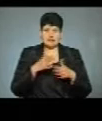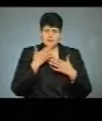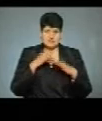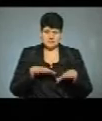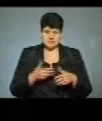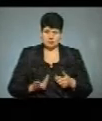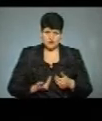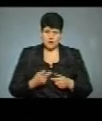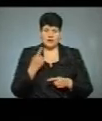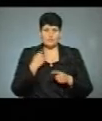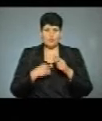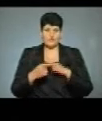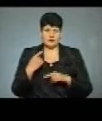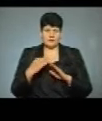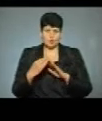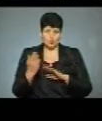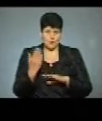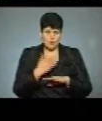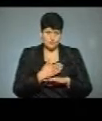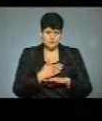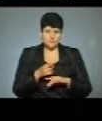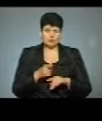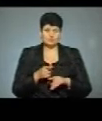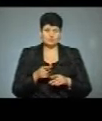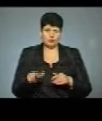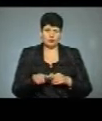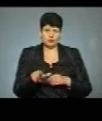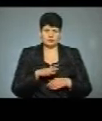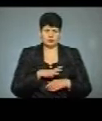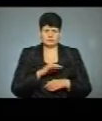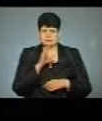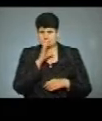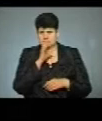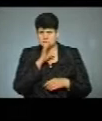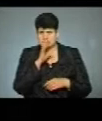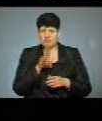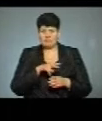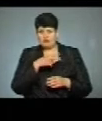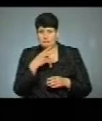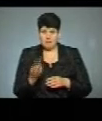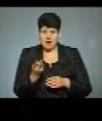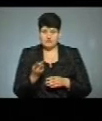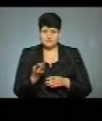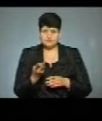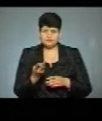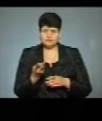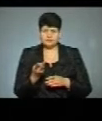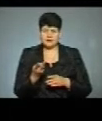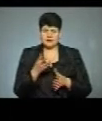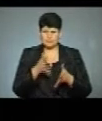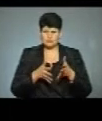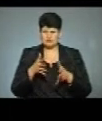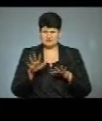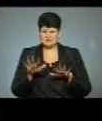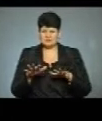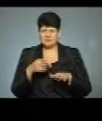він повертався від її дому до свого дому, йому по дорозі стало недобре. Він впав у місці з хащами, болотом